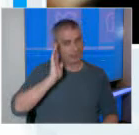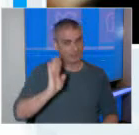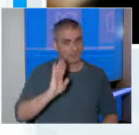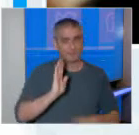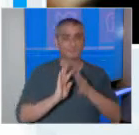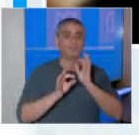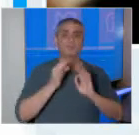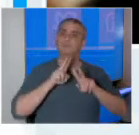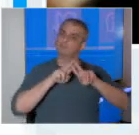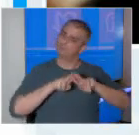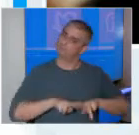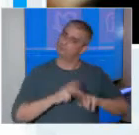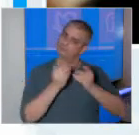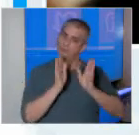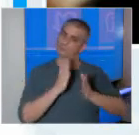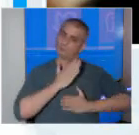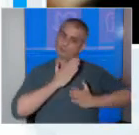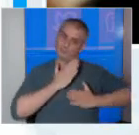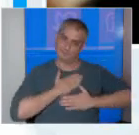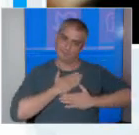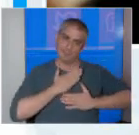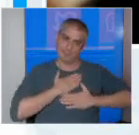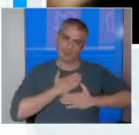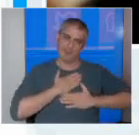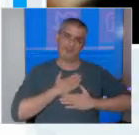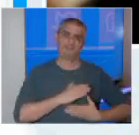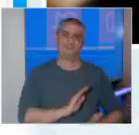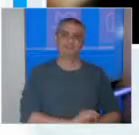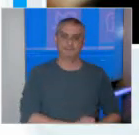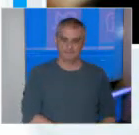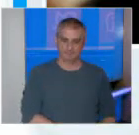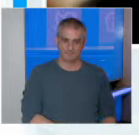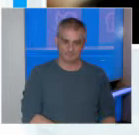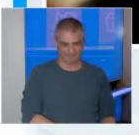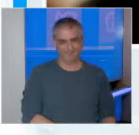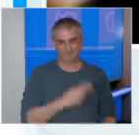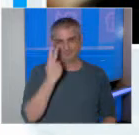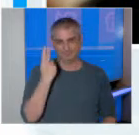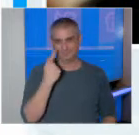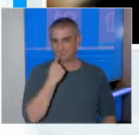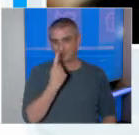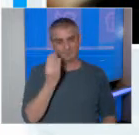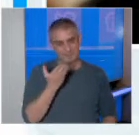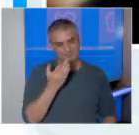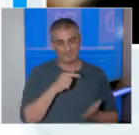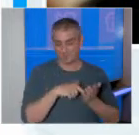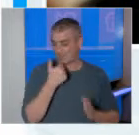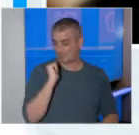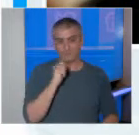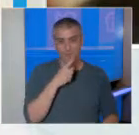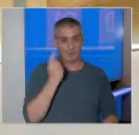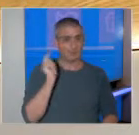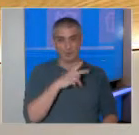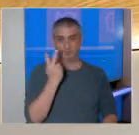אל דאגה. בתי המשפט יישארו פתוחים. עליי. הוא כמובן אומר את הדבר הזה, כי אתמול